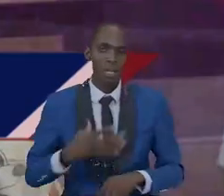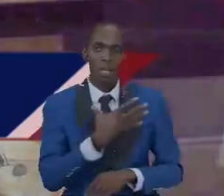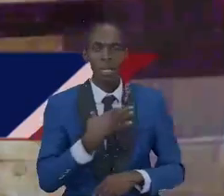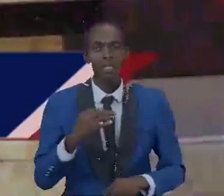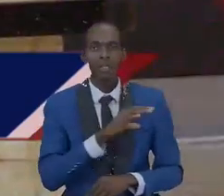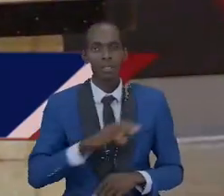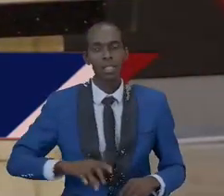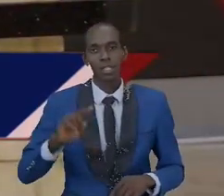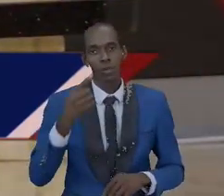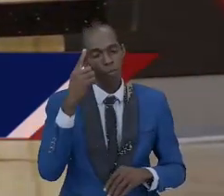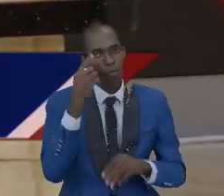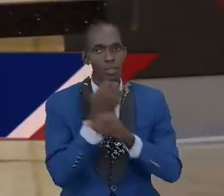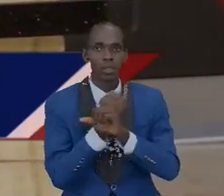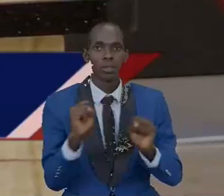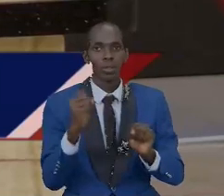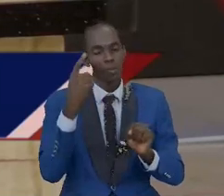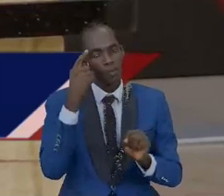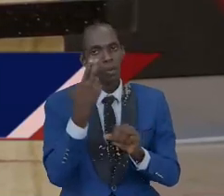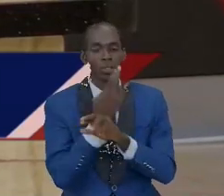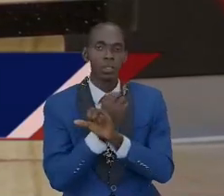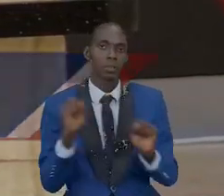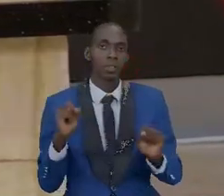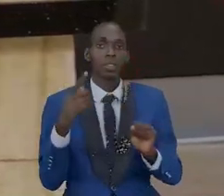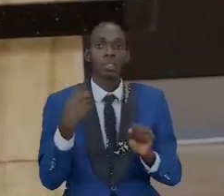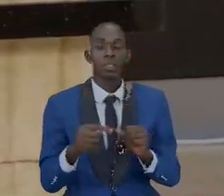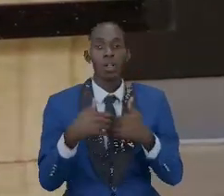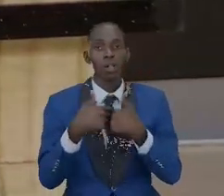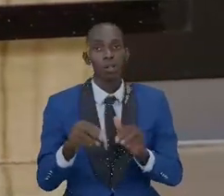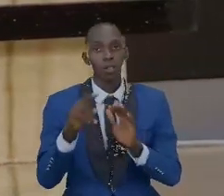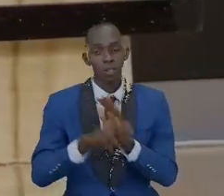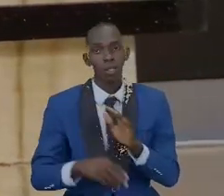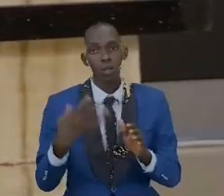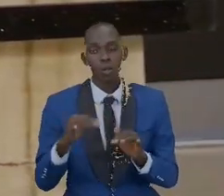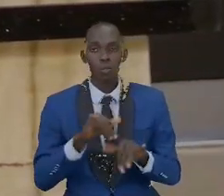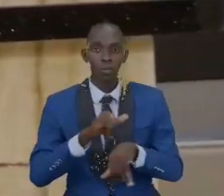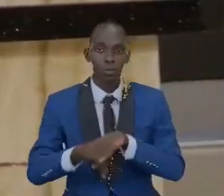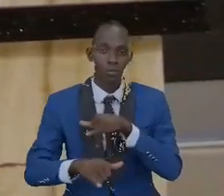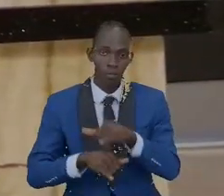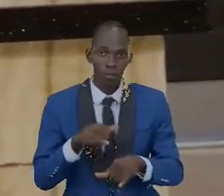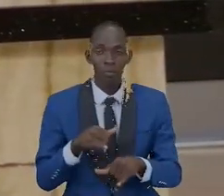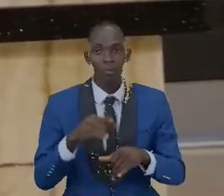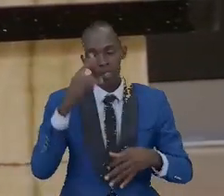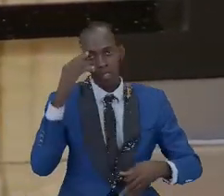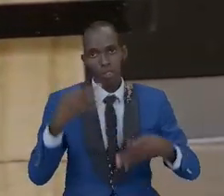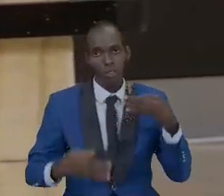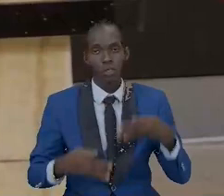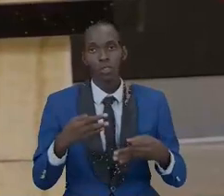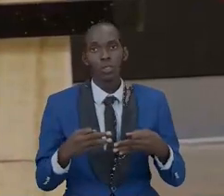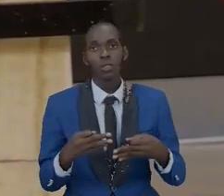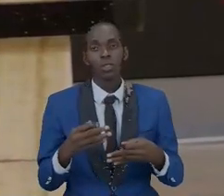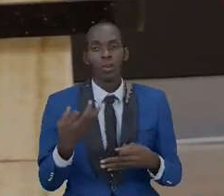pour le salut pour la rédemption la permission ou légalement des compromettants des compromettants